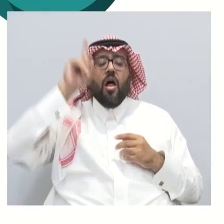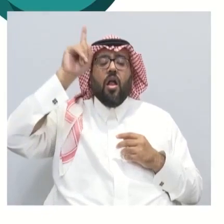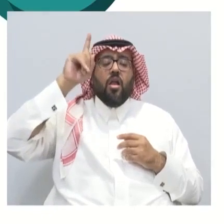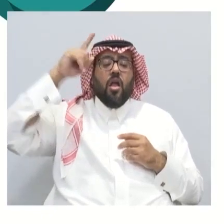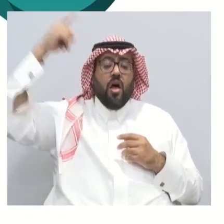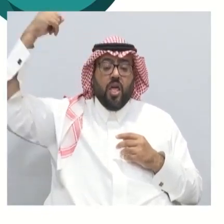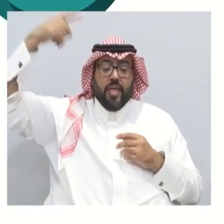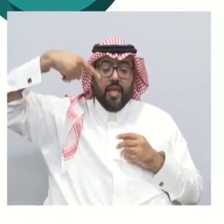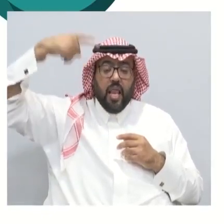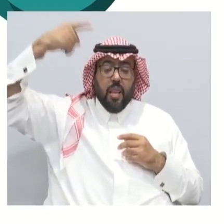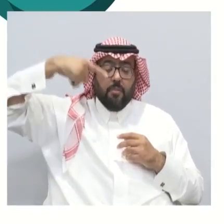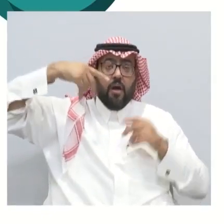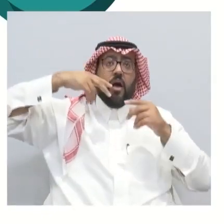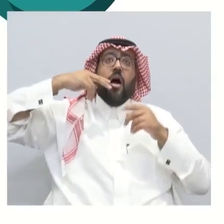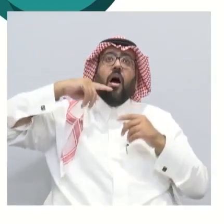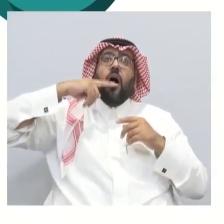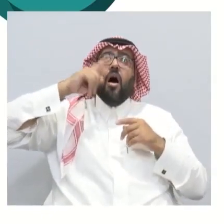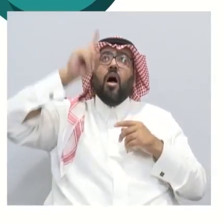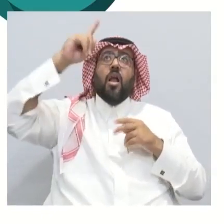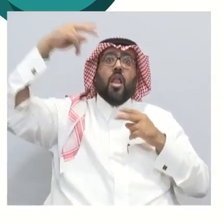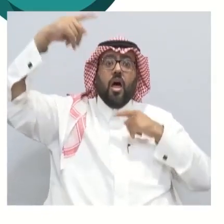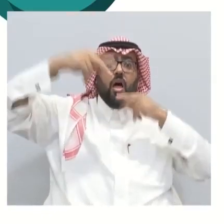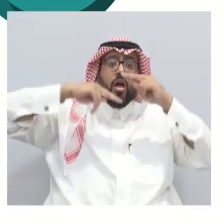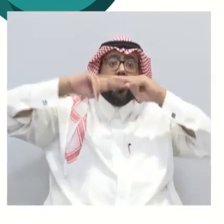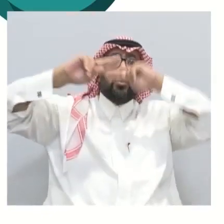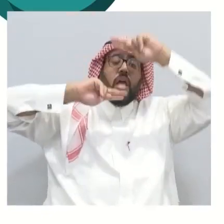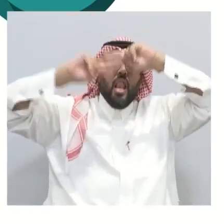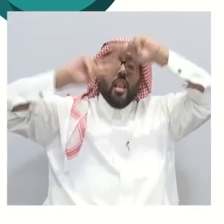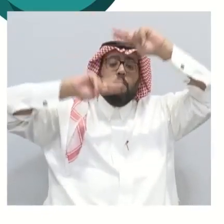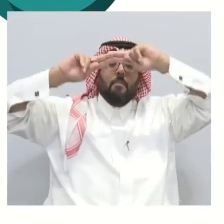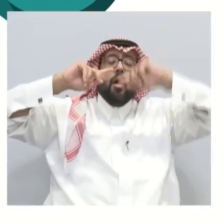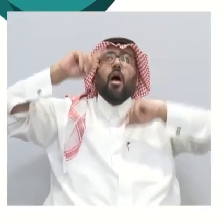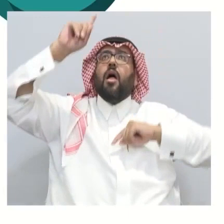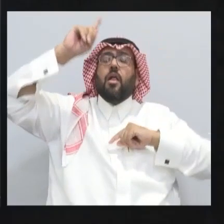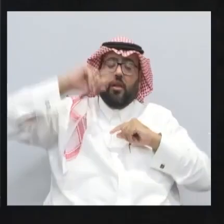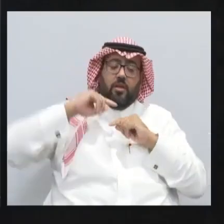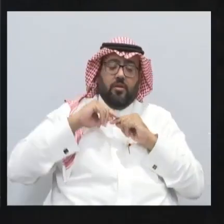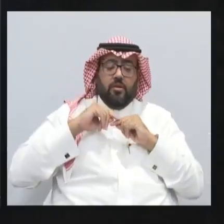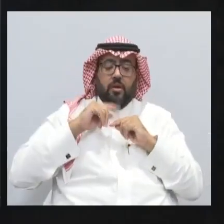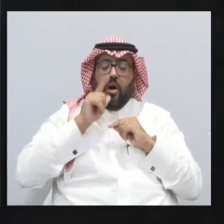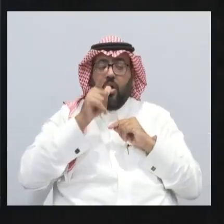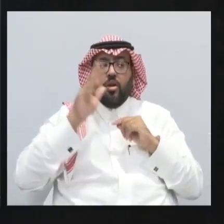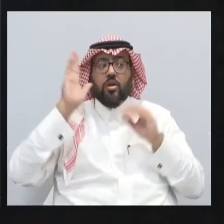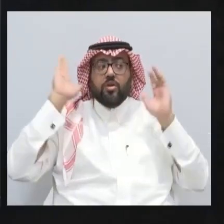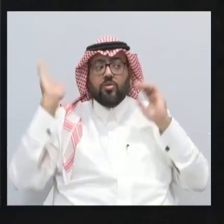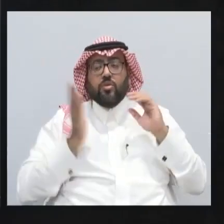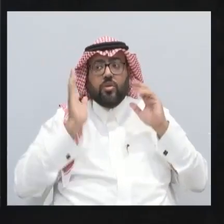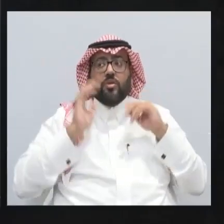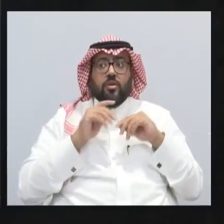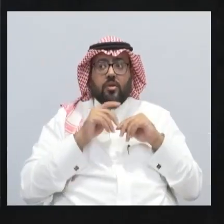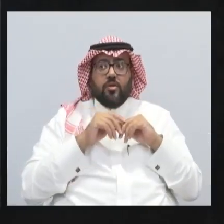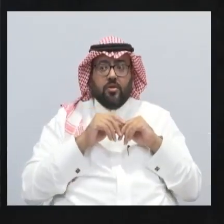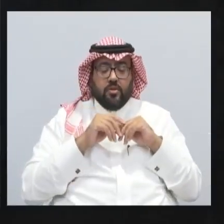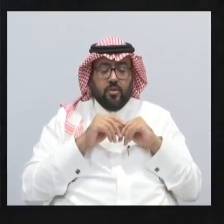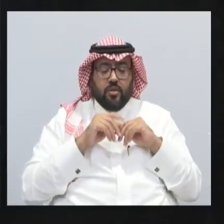يخاطبك في الصلاه وقد قال ذلك رسول الله صلى الله عليه وسلم في الحديث القدسي قال الله جل وعلا